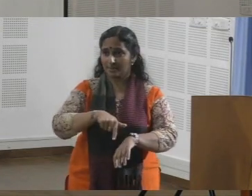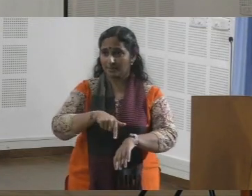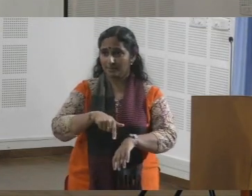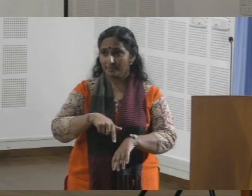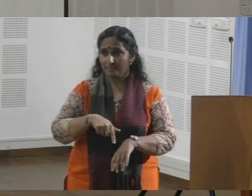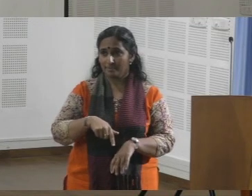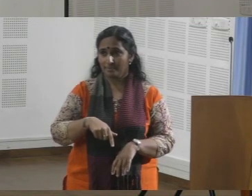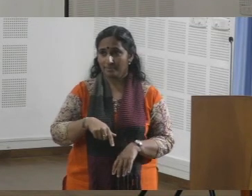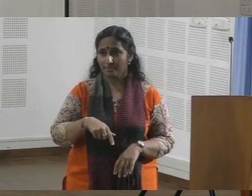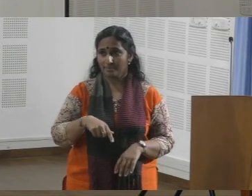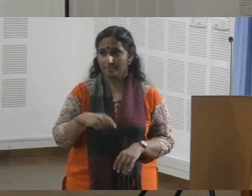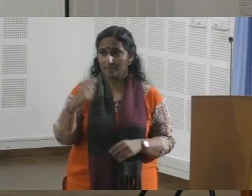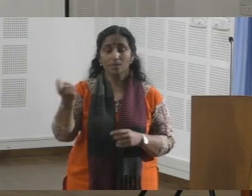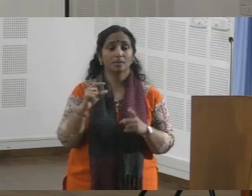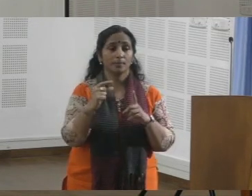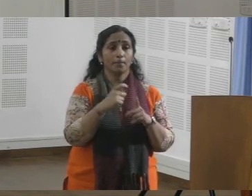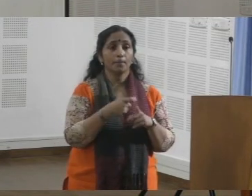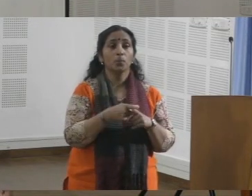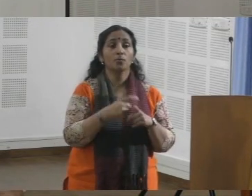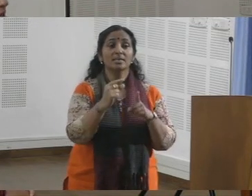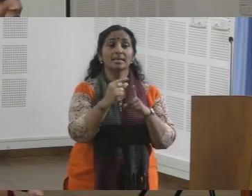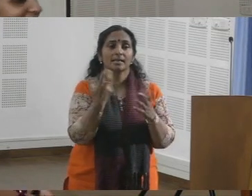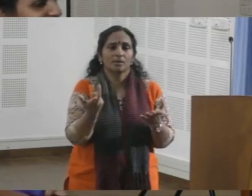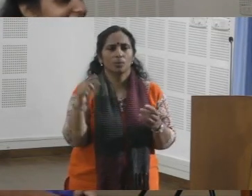What's your professional background?